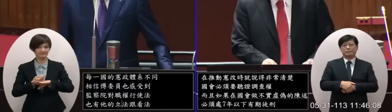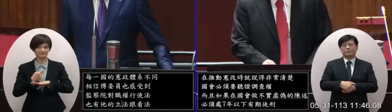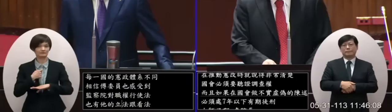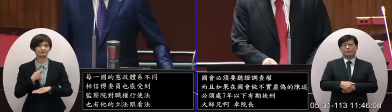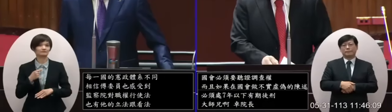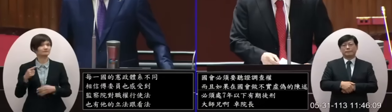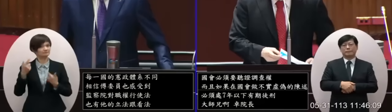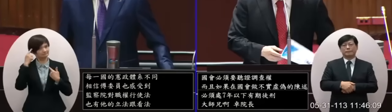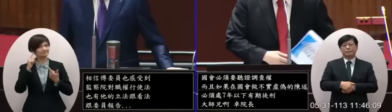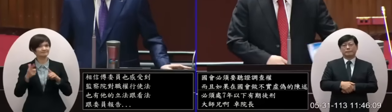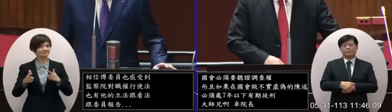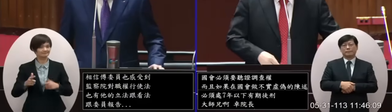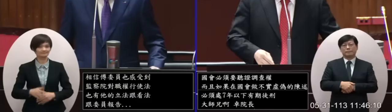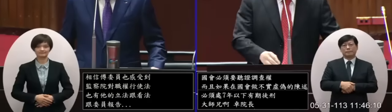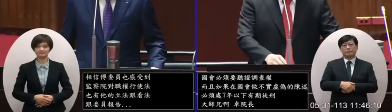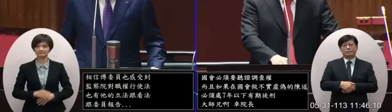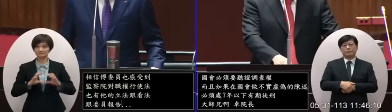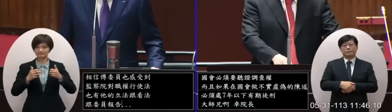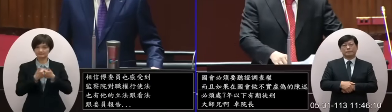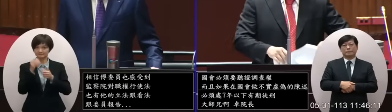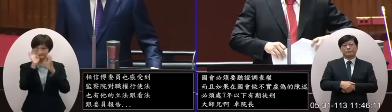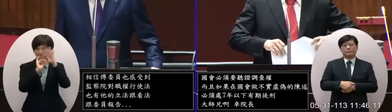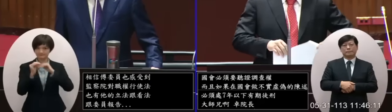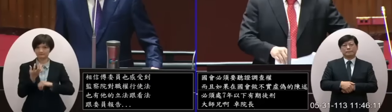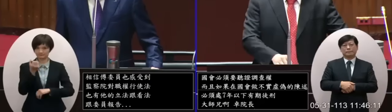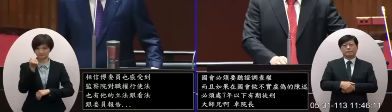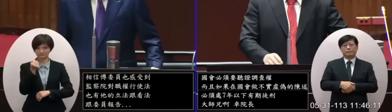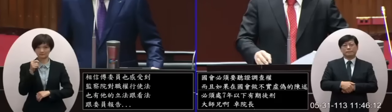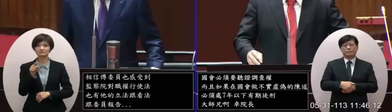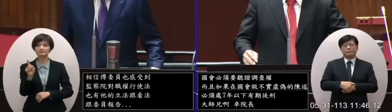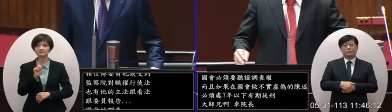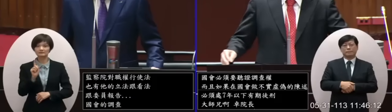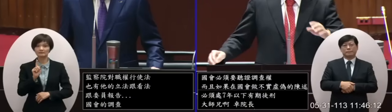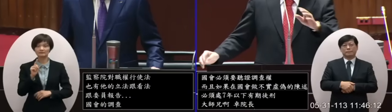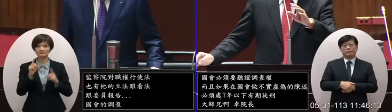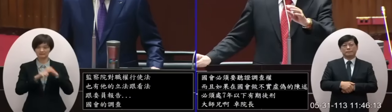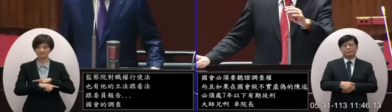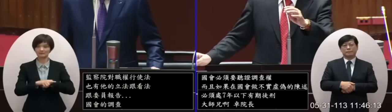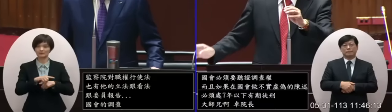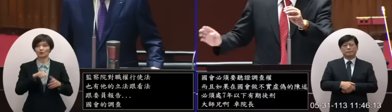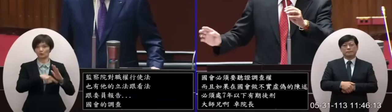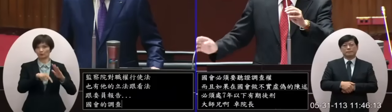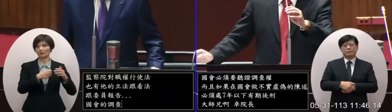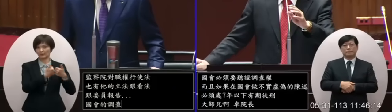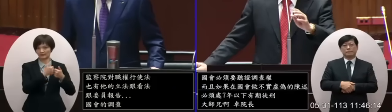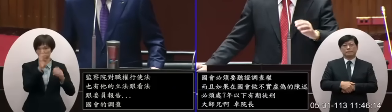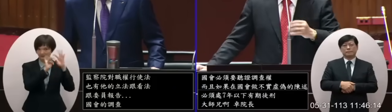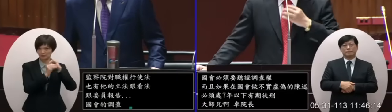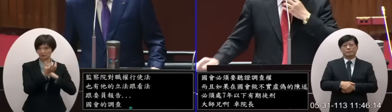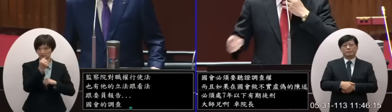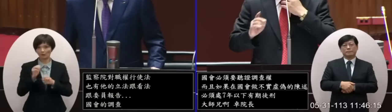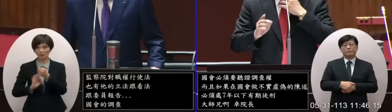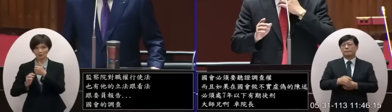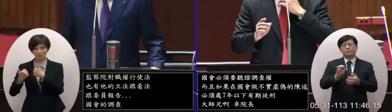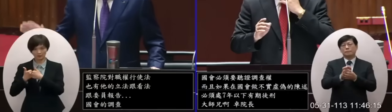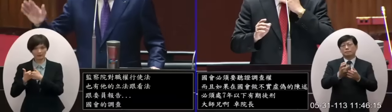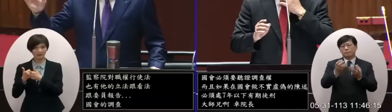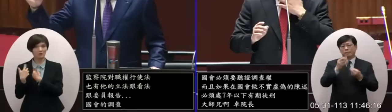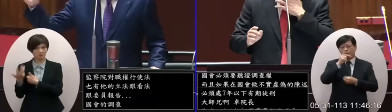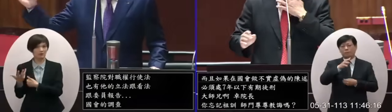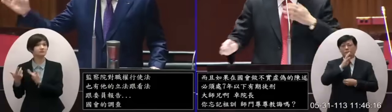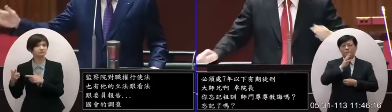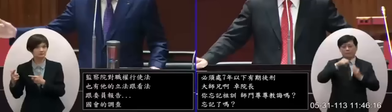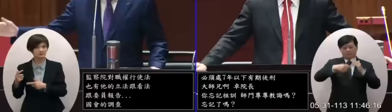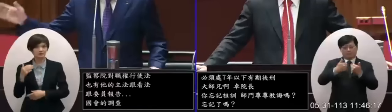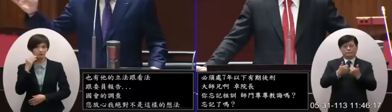对不是这样的想法，国会的调查权是院会的调查权，不是委员会的。我也跟委员报告， 没有错，是院会。 如果